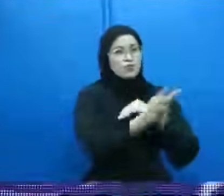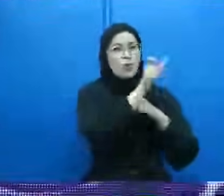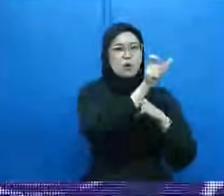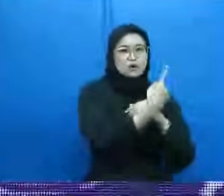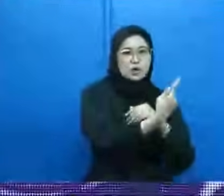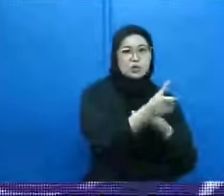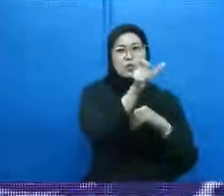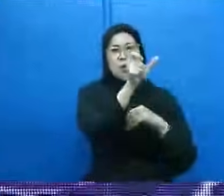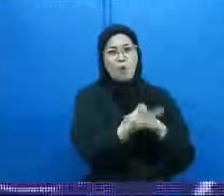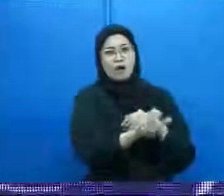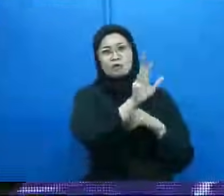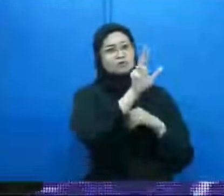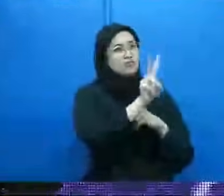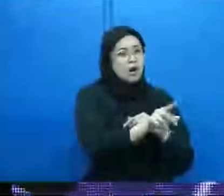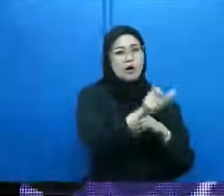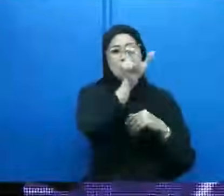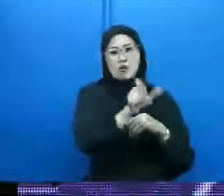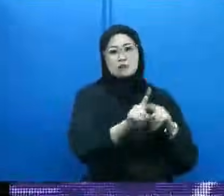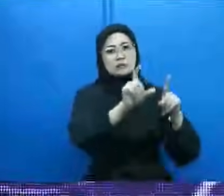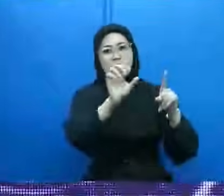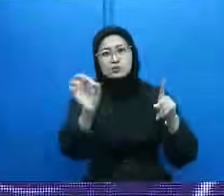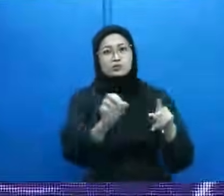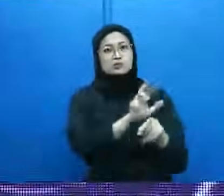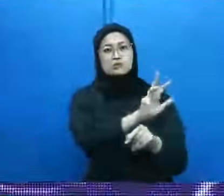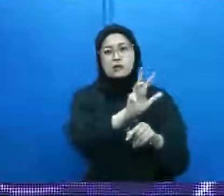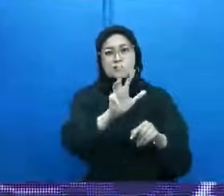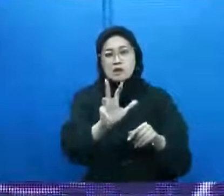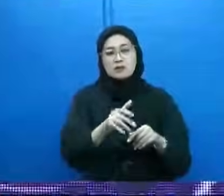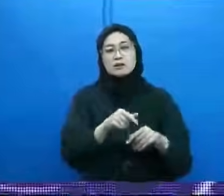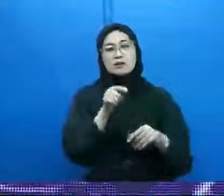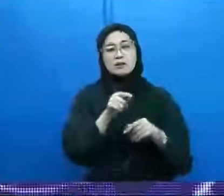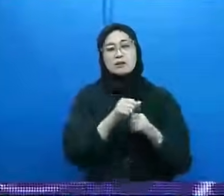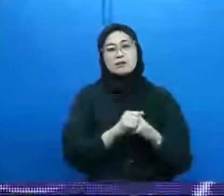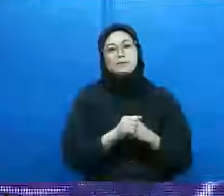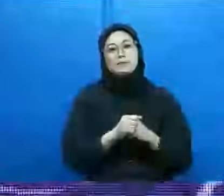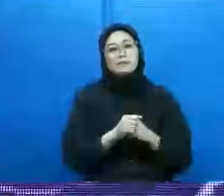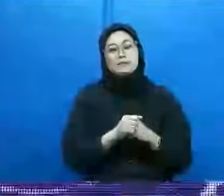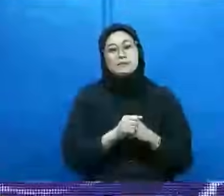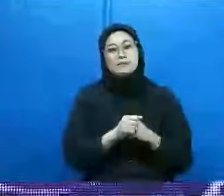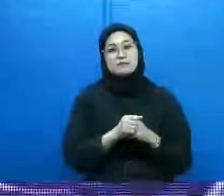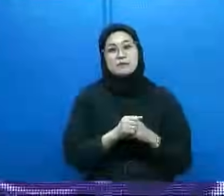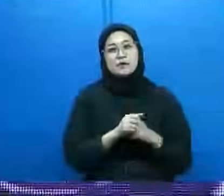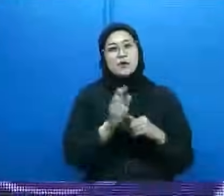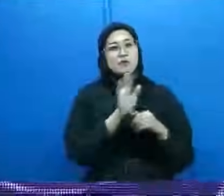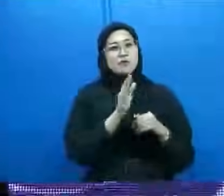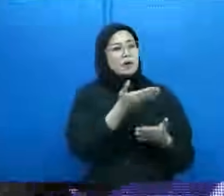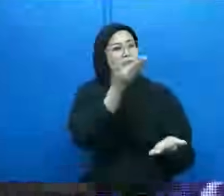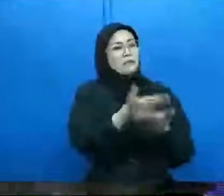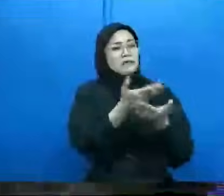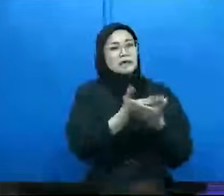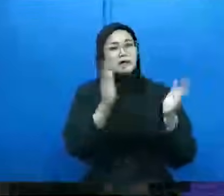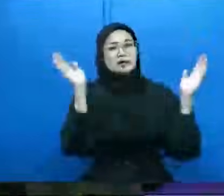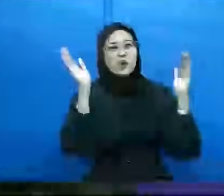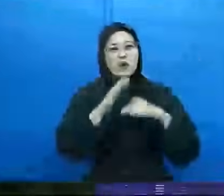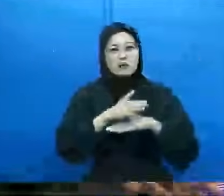orang, 99 orang, 100 orang. Apa yang pertama kali dinasihatkan orang itu? Bukan diminta sholat taubat, bukan